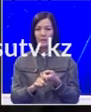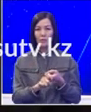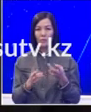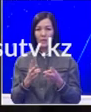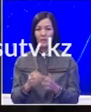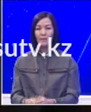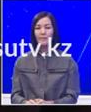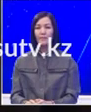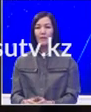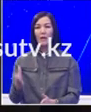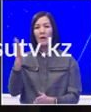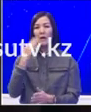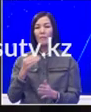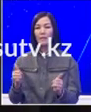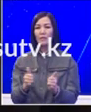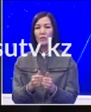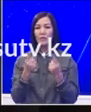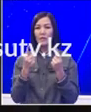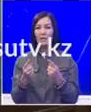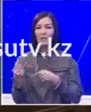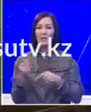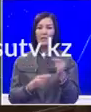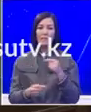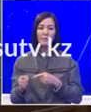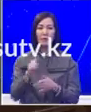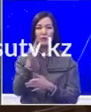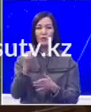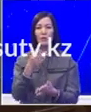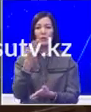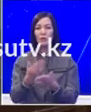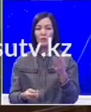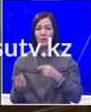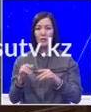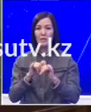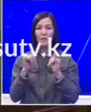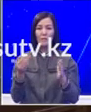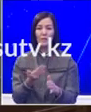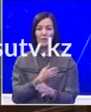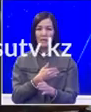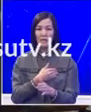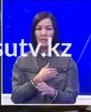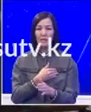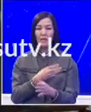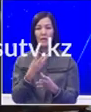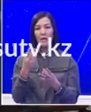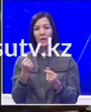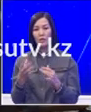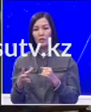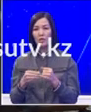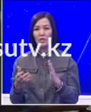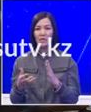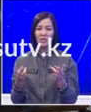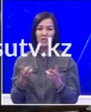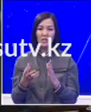сделаем. Мегаполис маңындағы ірі аудандардың кәсіпкерлері де сауалдарын қойды. Істерін іргерлетсек дейді. Ол үшін біріне қаржы, біріне жер телімі